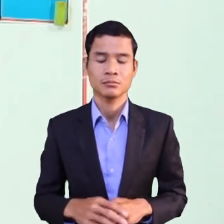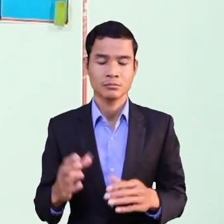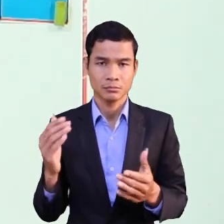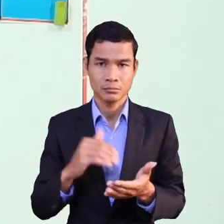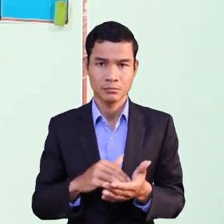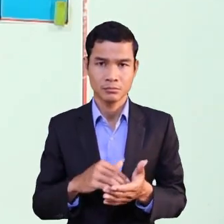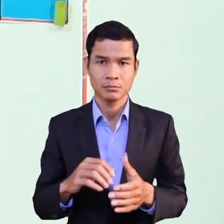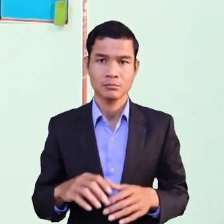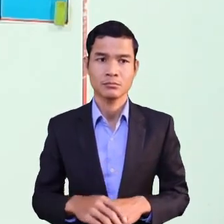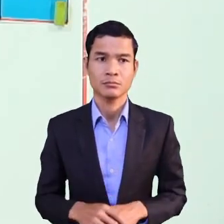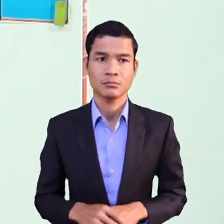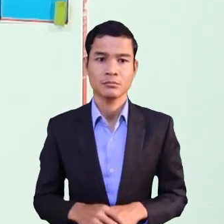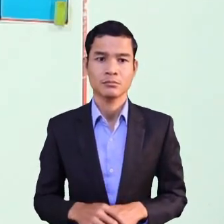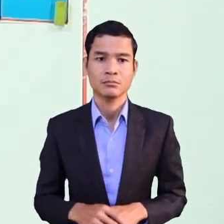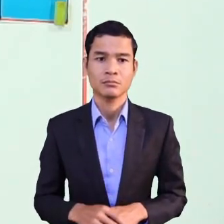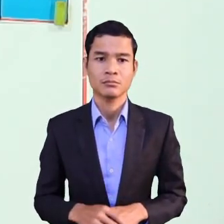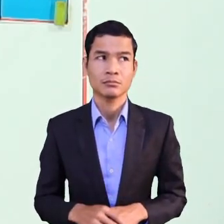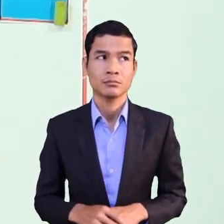ទៀត